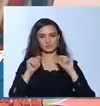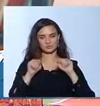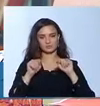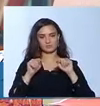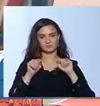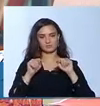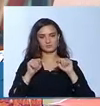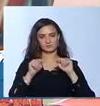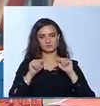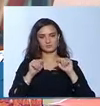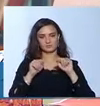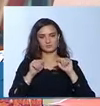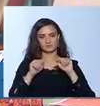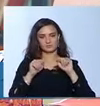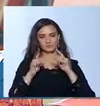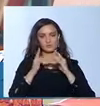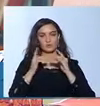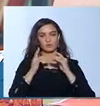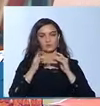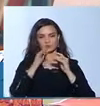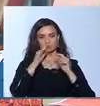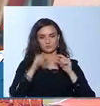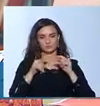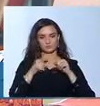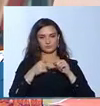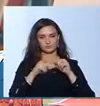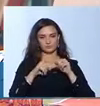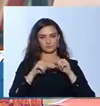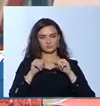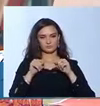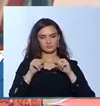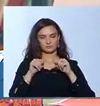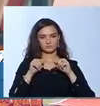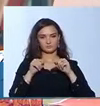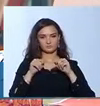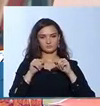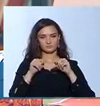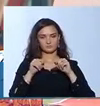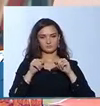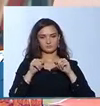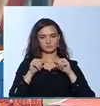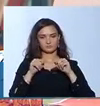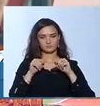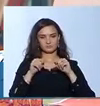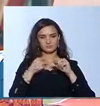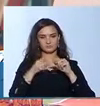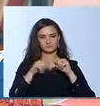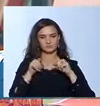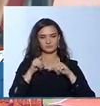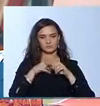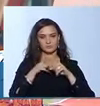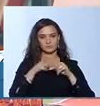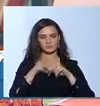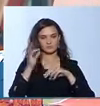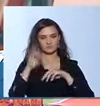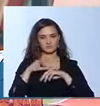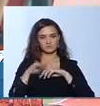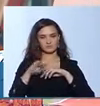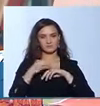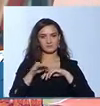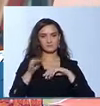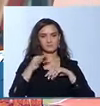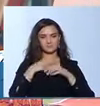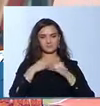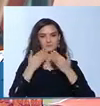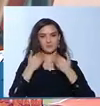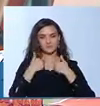განსაკუთრებით ლოგინობის ხანაში, ლაქტაციის ფაზაში, როდესაც მათ უკვე შემაწუხებლად აქვთ ხოლმე მისცენა და გვეკითხებიან